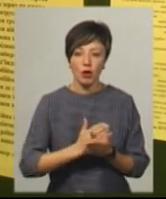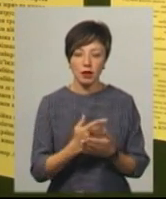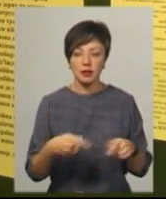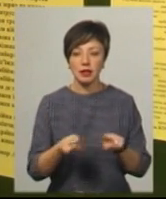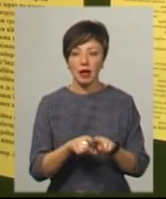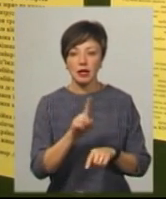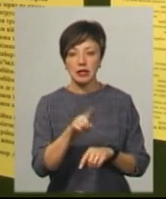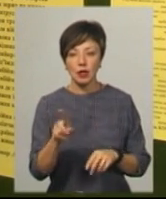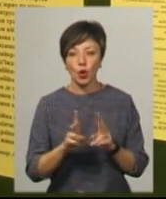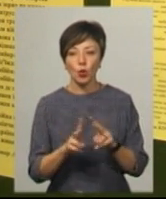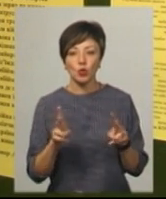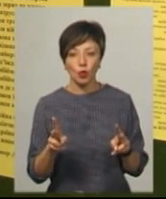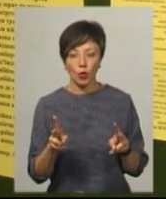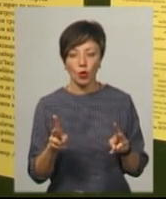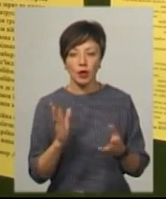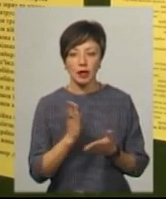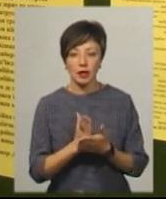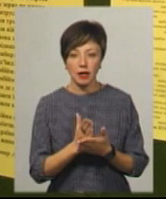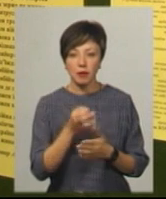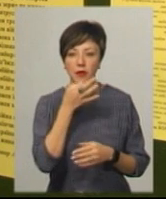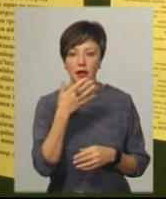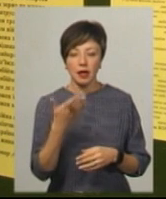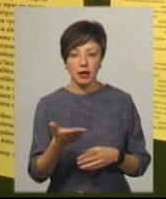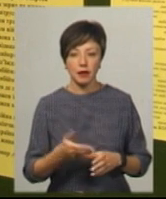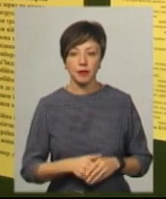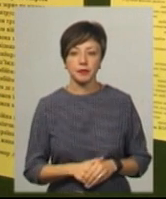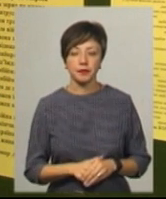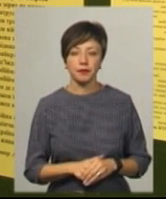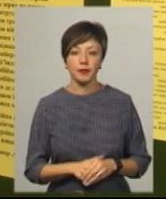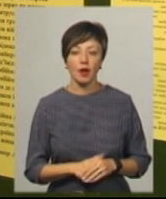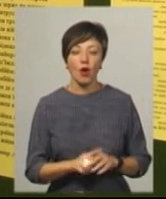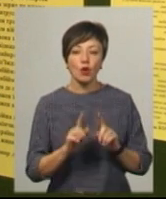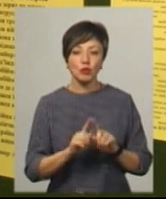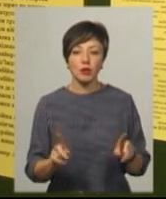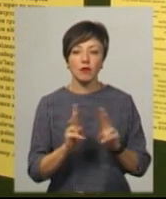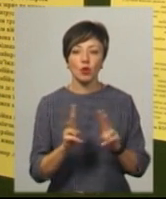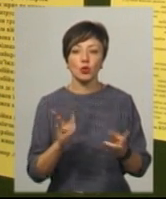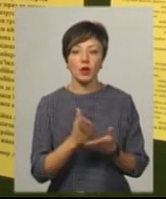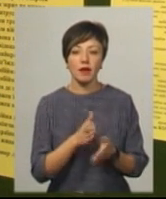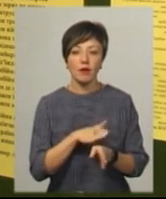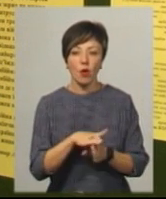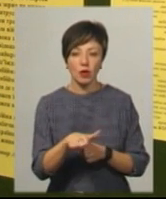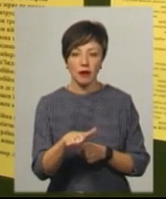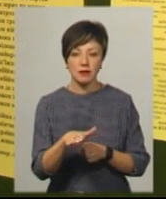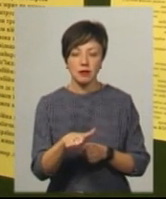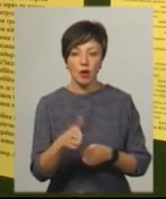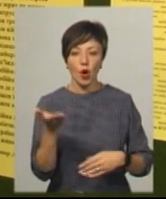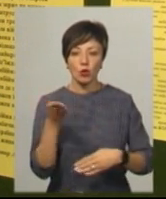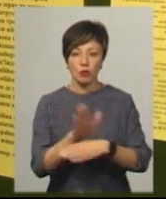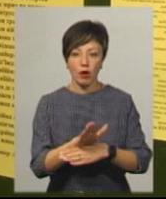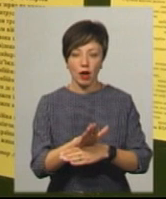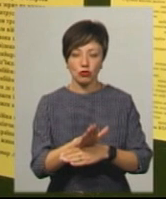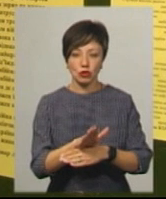і тих, хто є їм прихильними, а особливо тих, хто є виконавцями